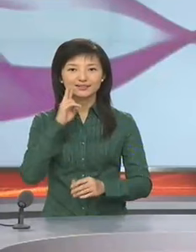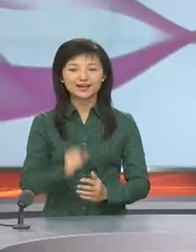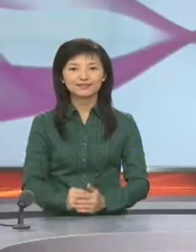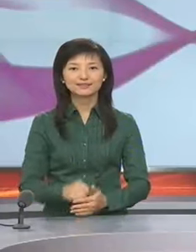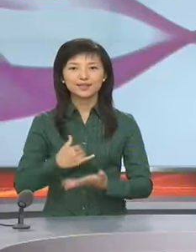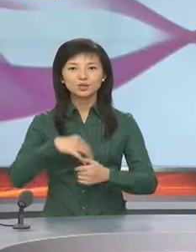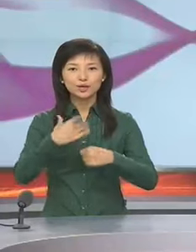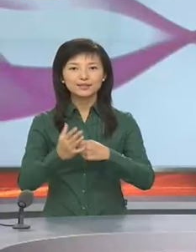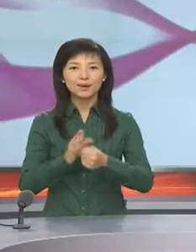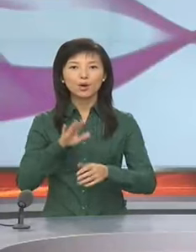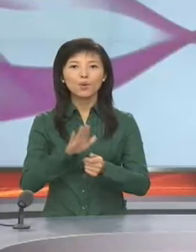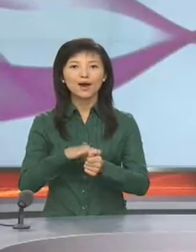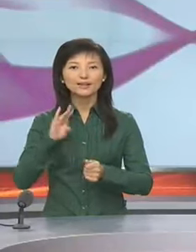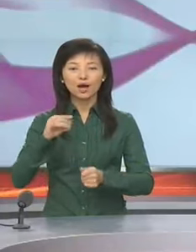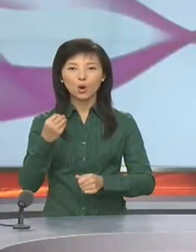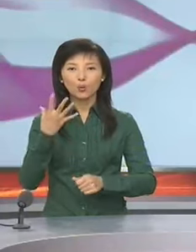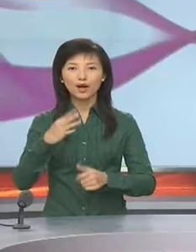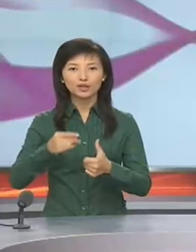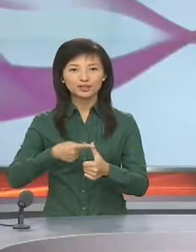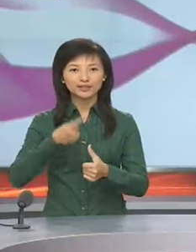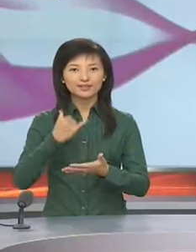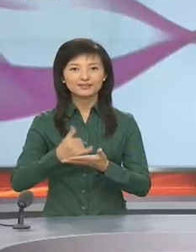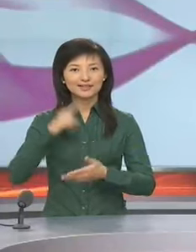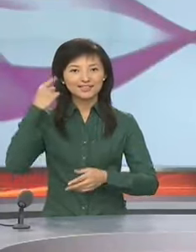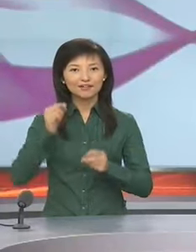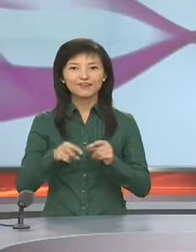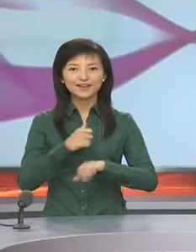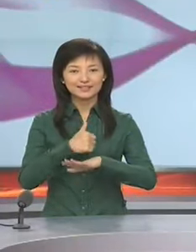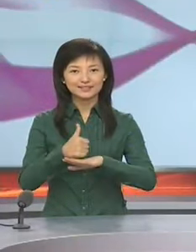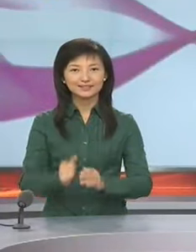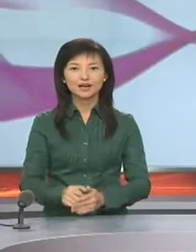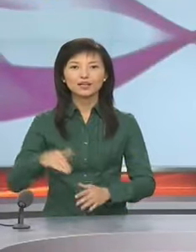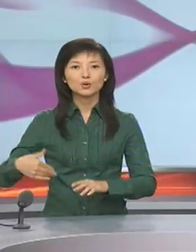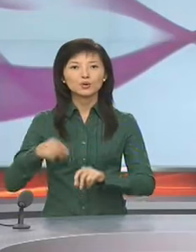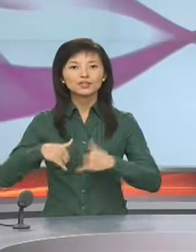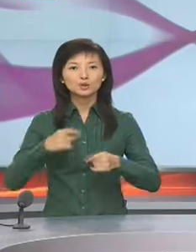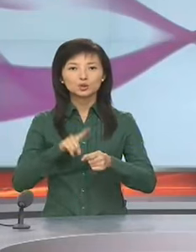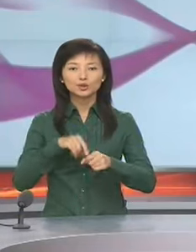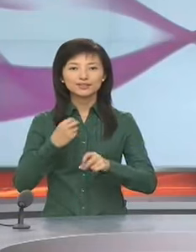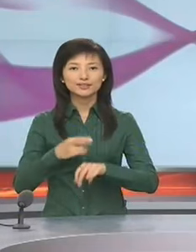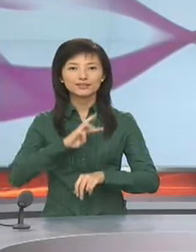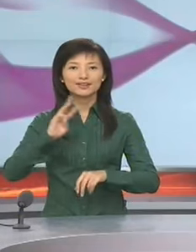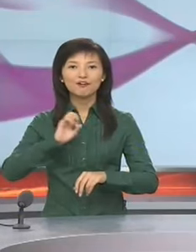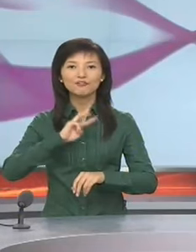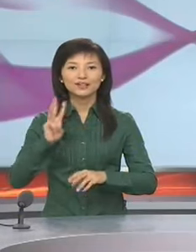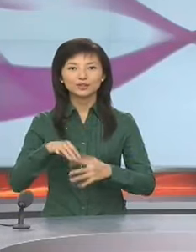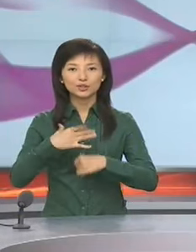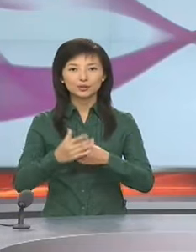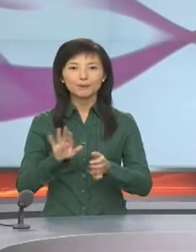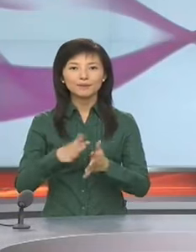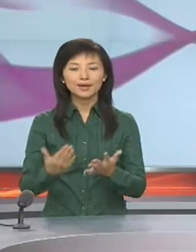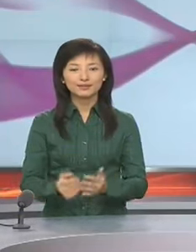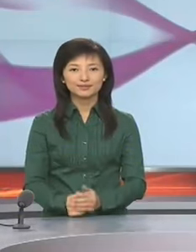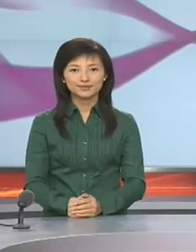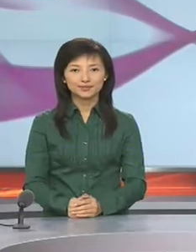相。这个全新版本的《我爱桃花》首先在于概念新，它运用戏中戏和三维的概念来诠释